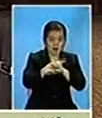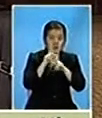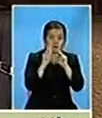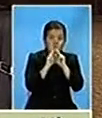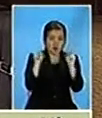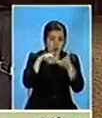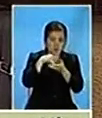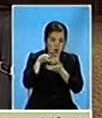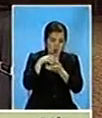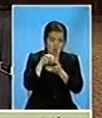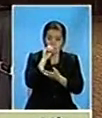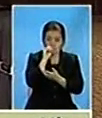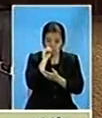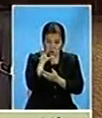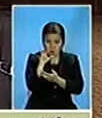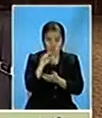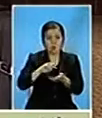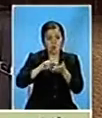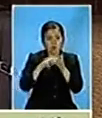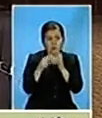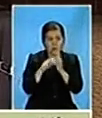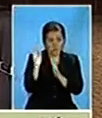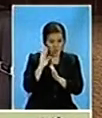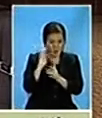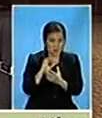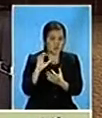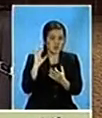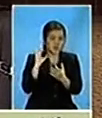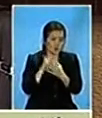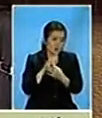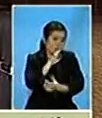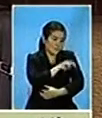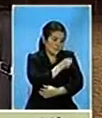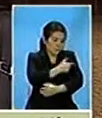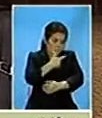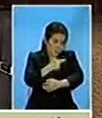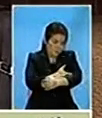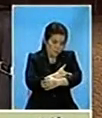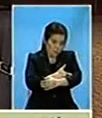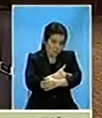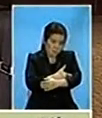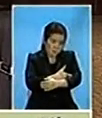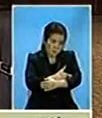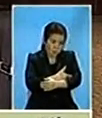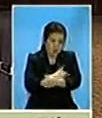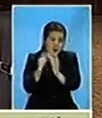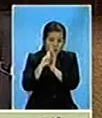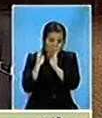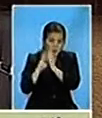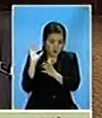ไม่ได้หมายความในลักษณะว่าแพทย์แผนปัจจุบันนั้นไม่มีระเบียบหรือข้อบังคับจริง